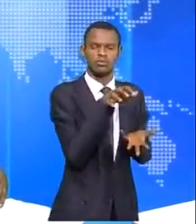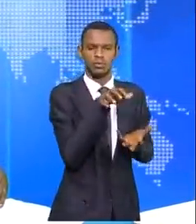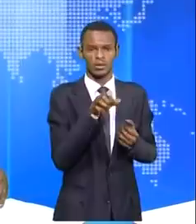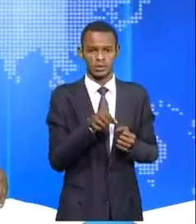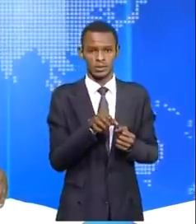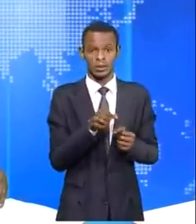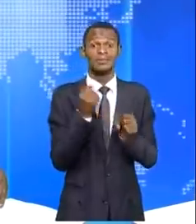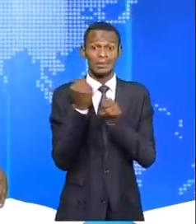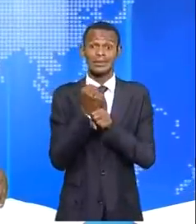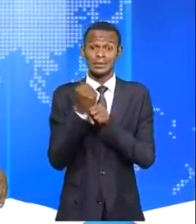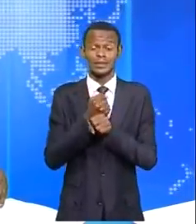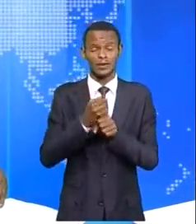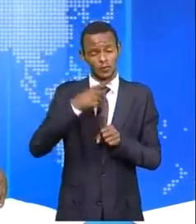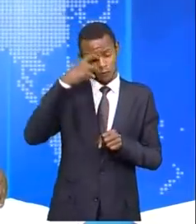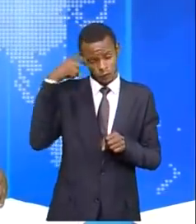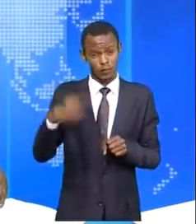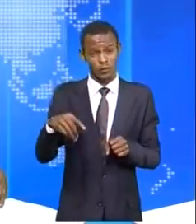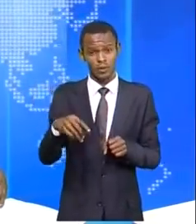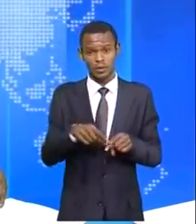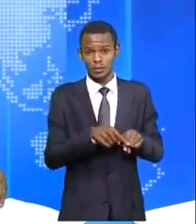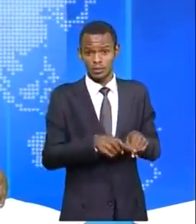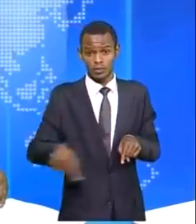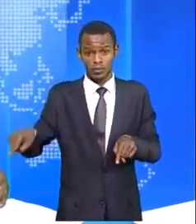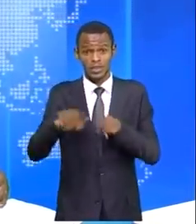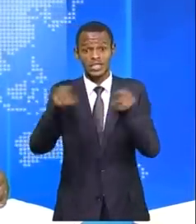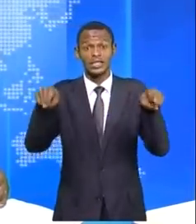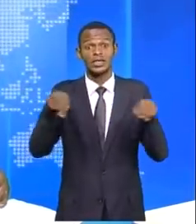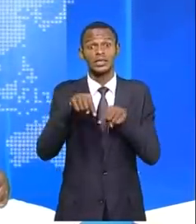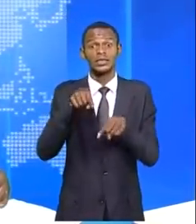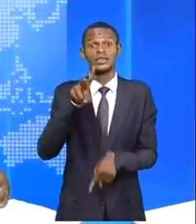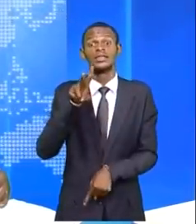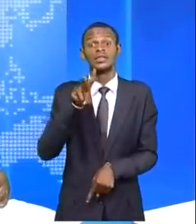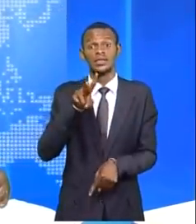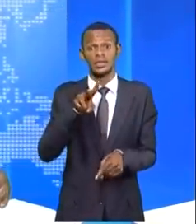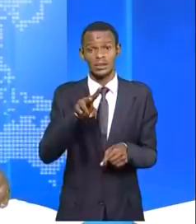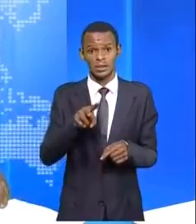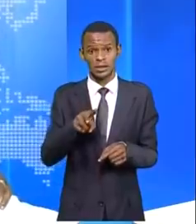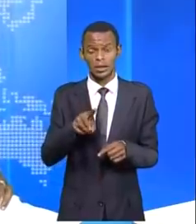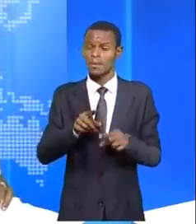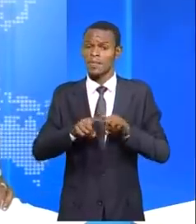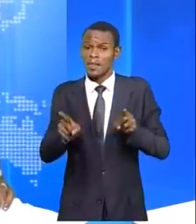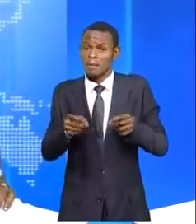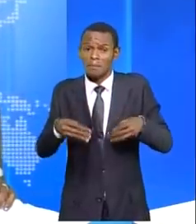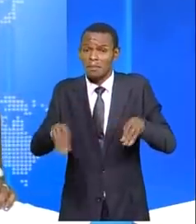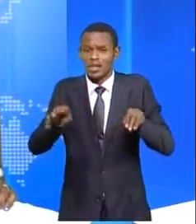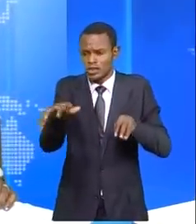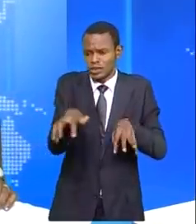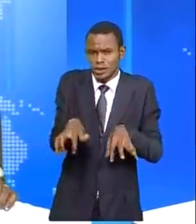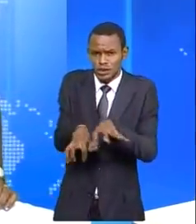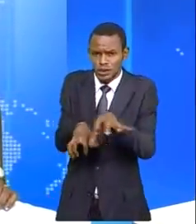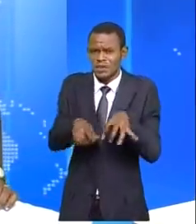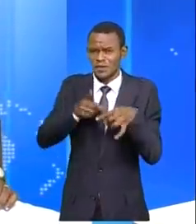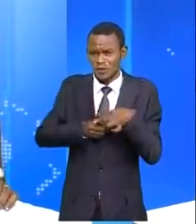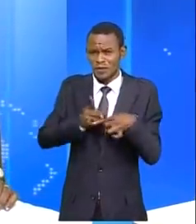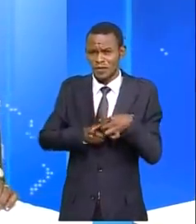malgré les manques rayon des pièces de rechange détracteurs manque d'accessoires les programmes agricoles d'urgence d'intervention post qu'ovide